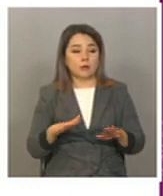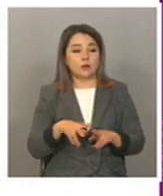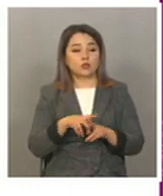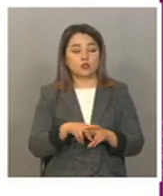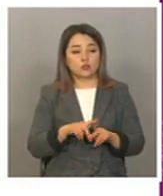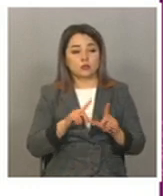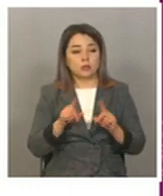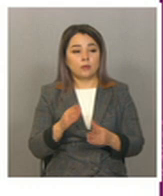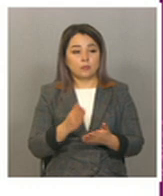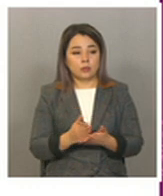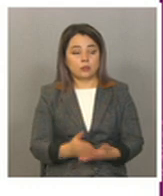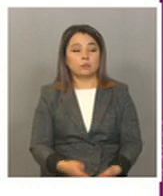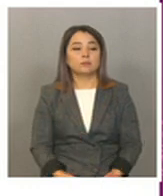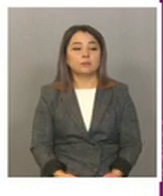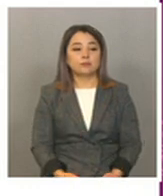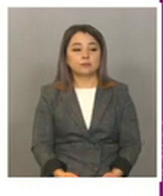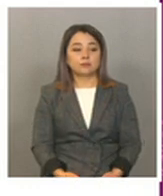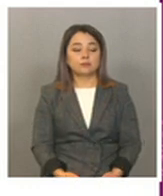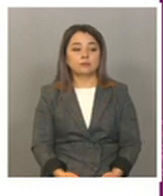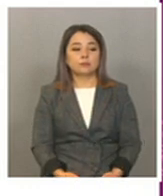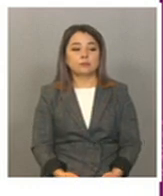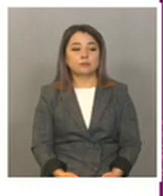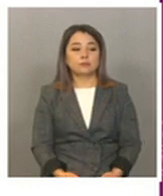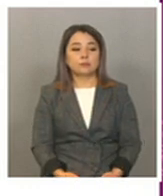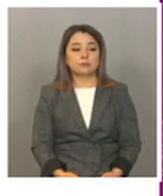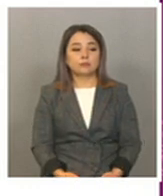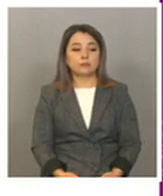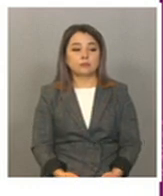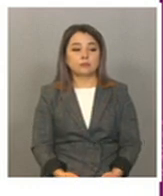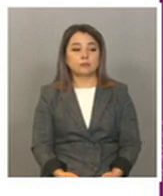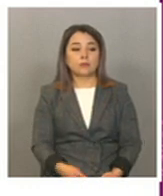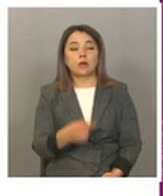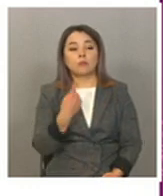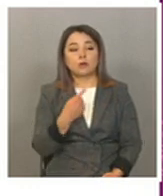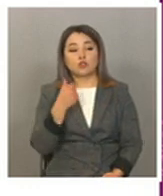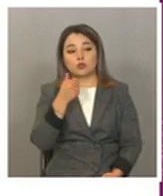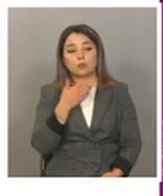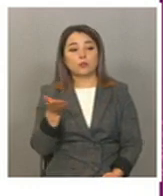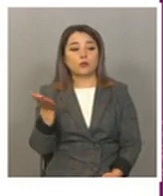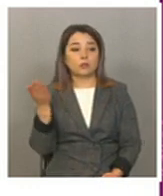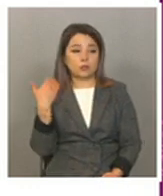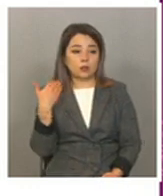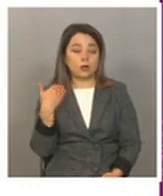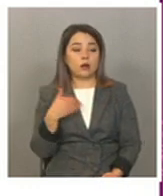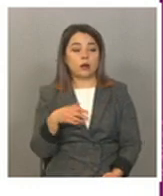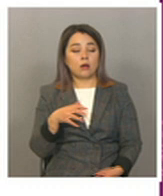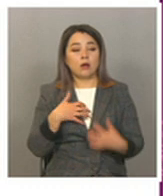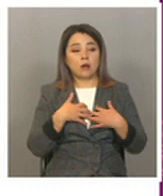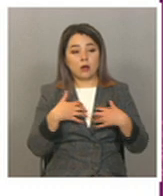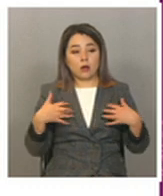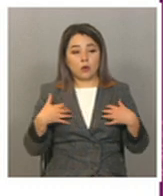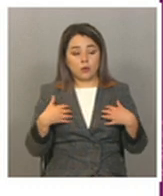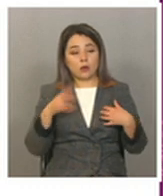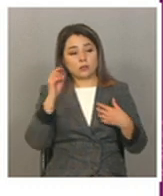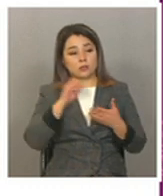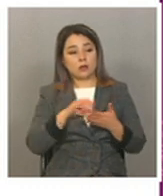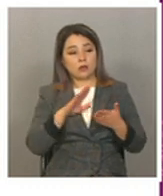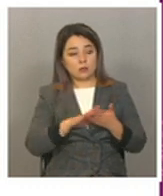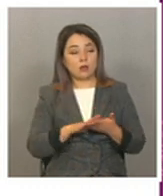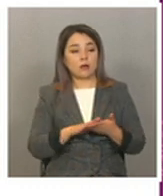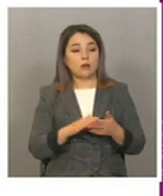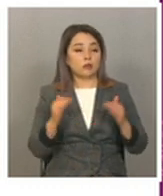желеді. Бұл амал пысықтауыш. Бір жыл бұрын ақбөкендер саны төмен